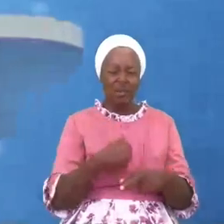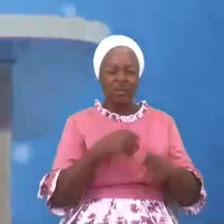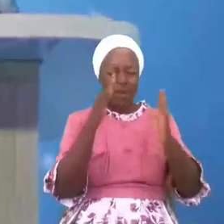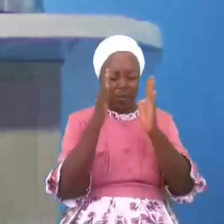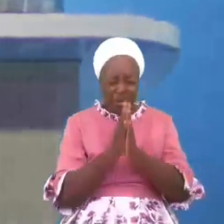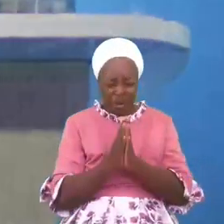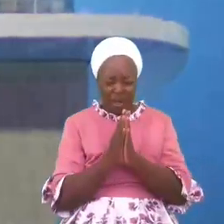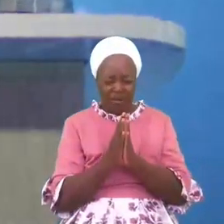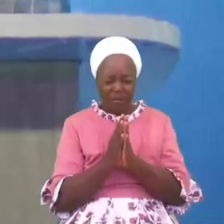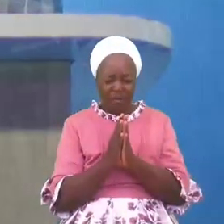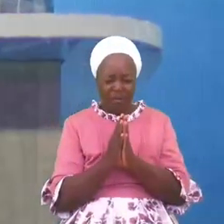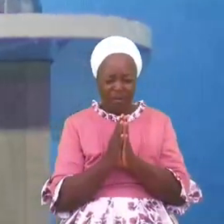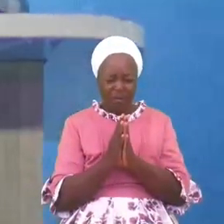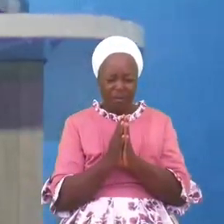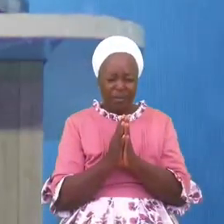prions.